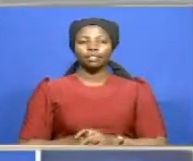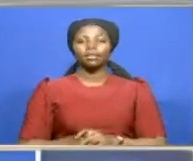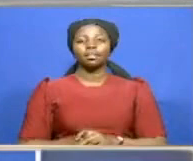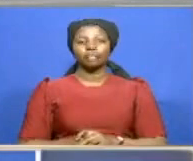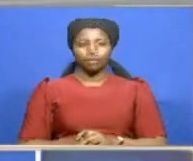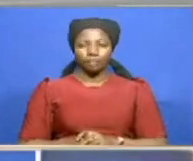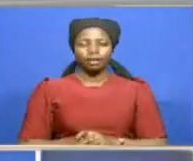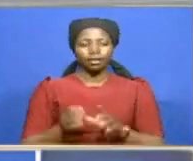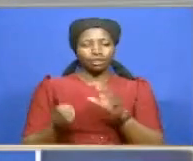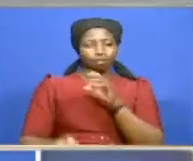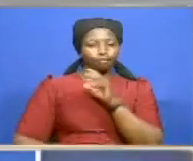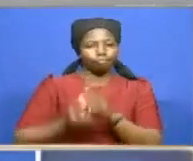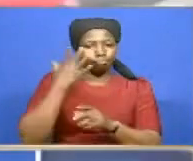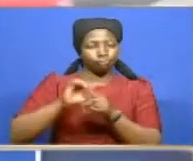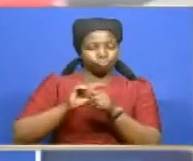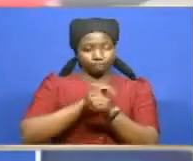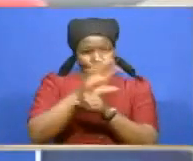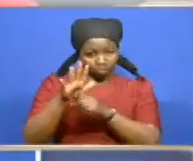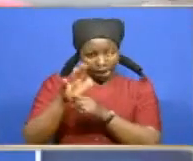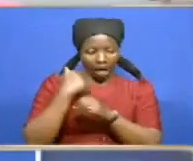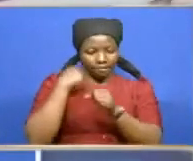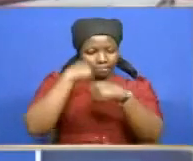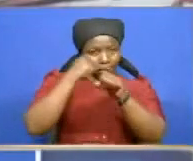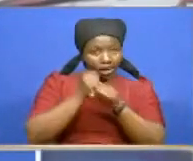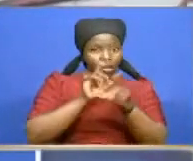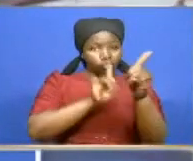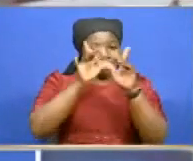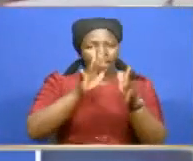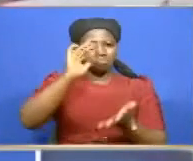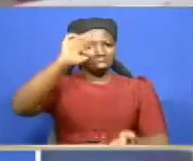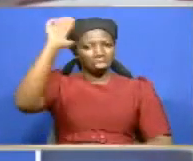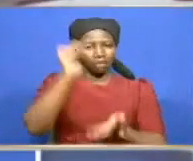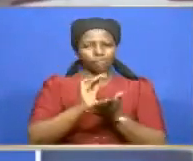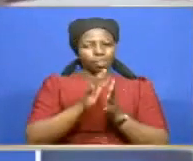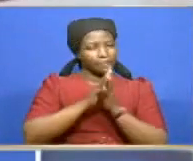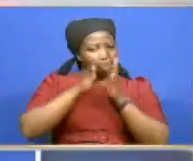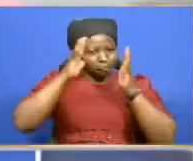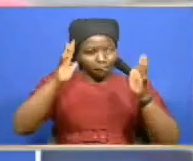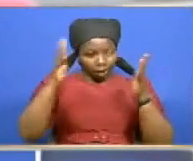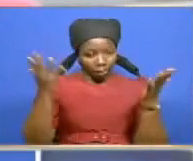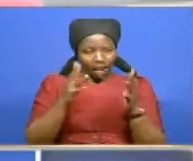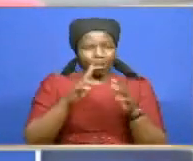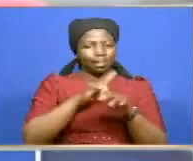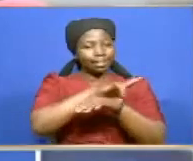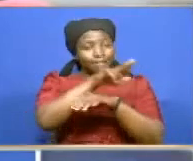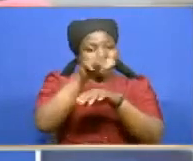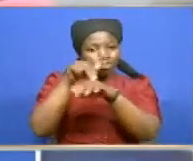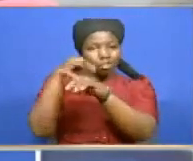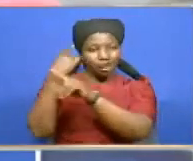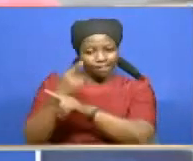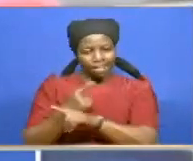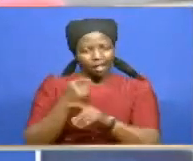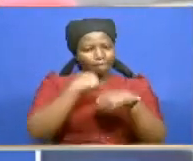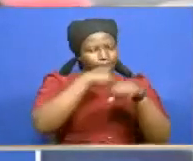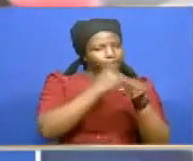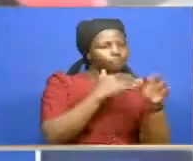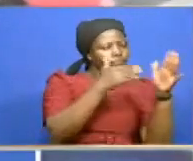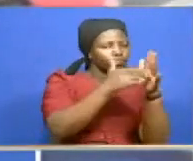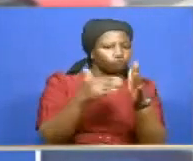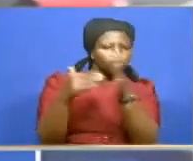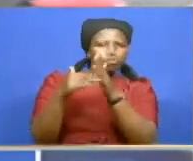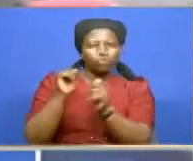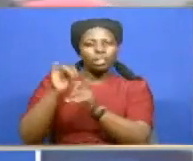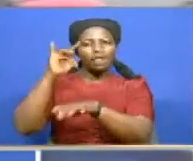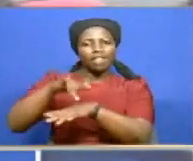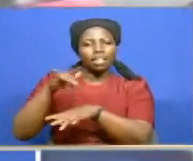Chamuko la janga la COVID-19 limesababisha wasafiri kupungua pakubwa, huku mataifa yakiwekwa vikwazo ambavyo vinaathiri mashirika ya